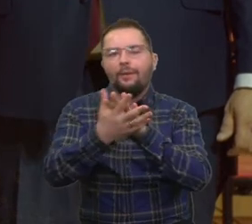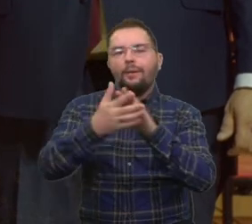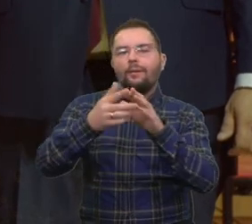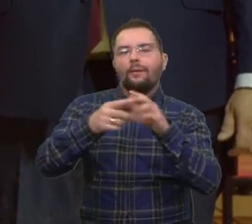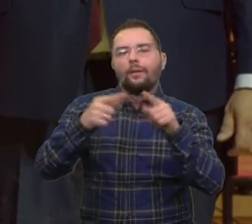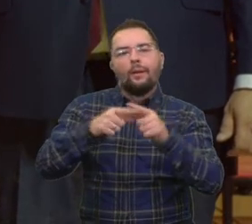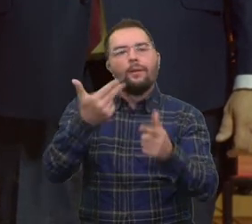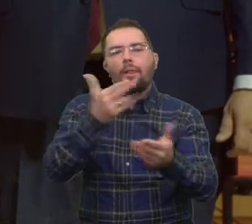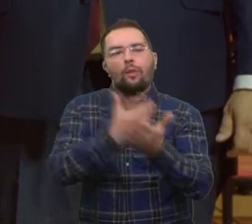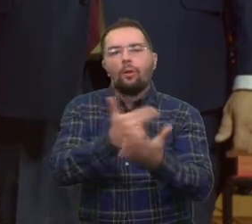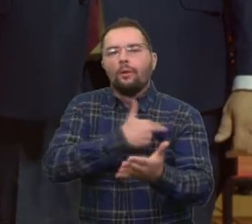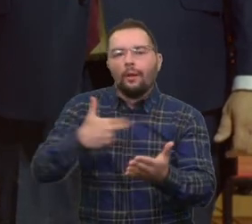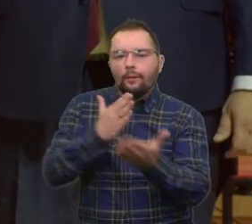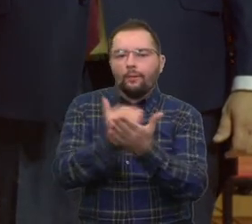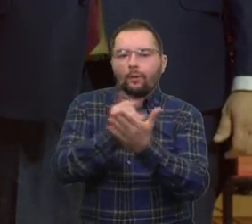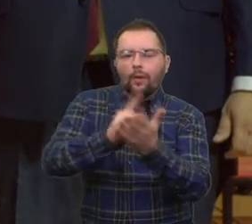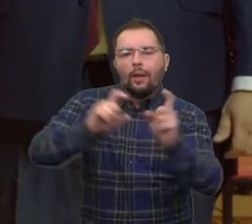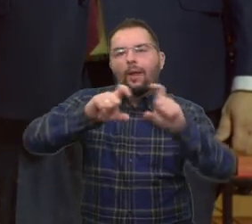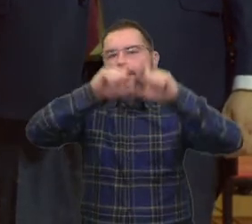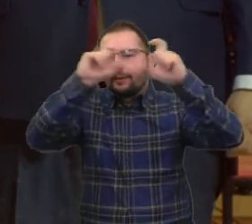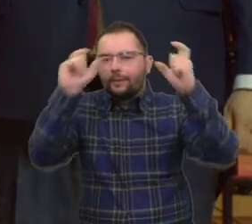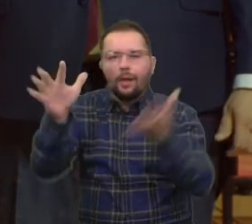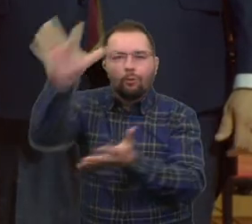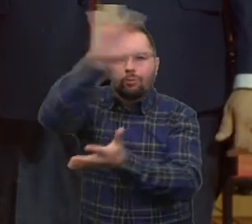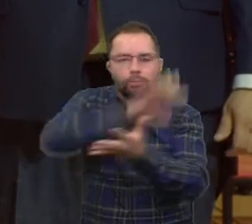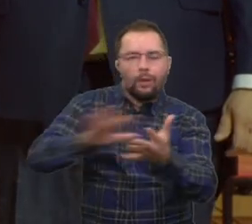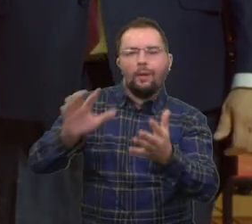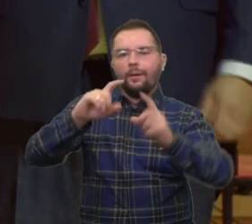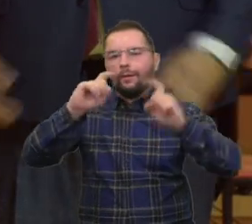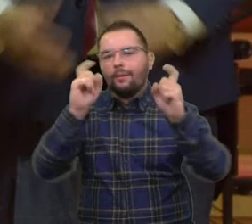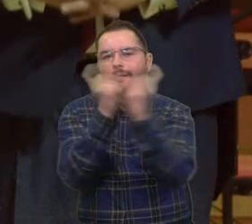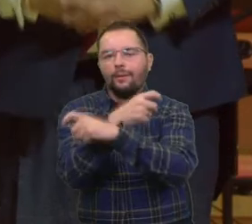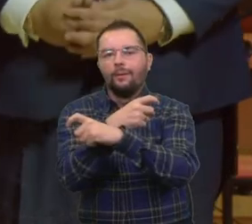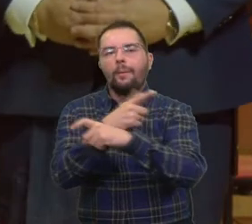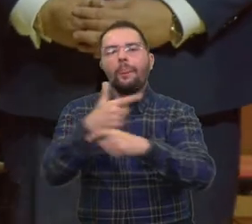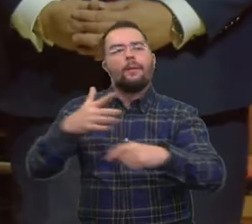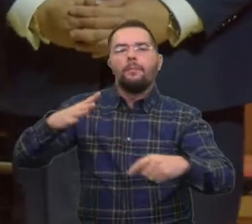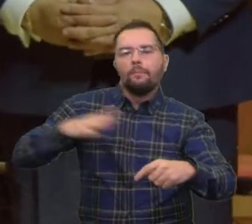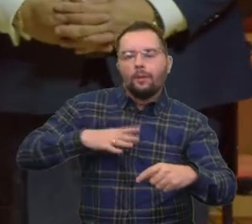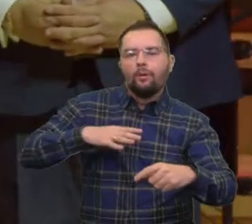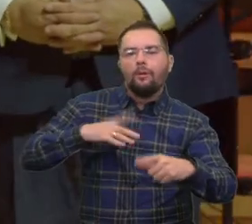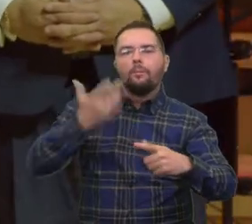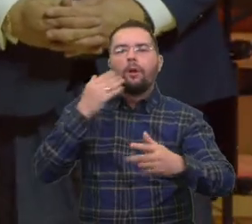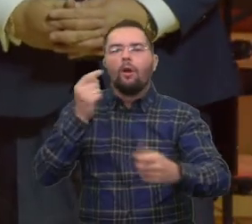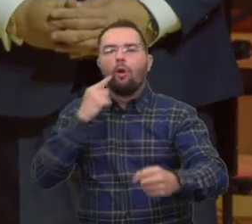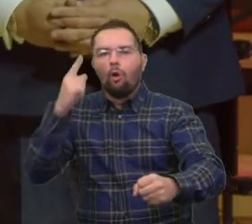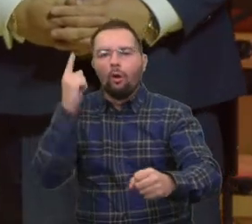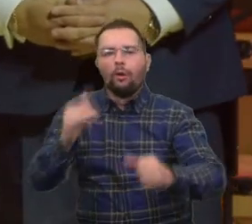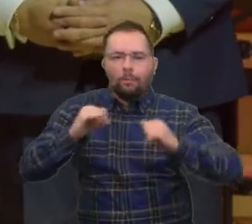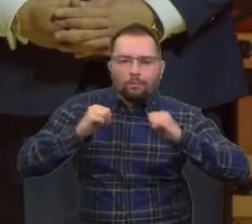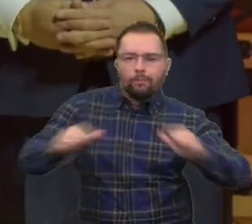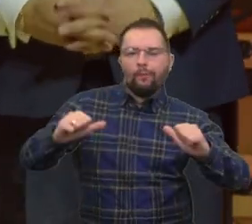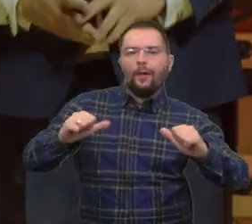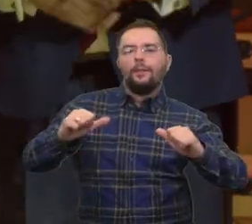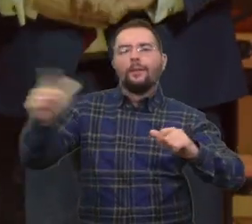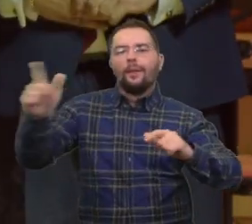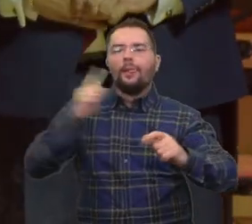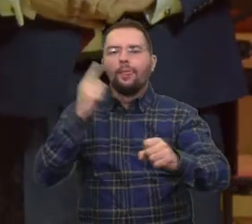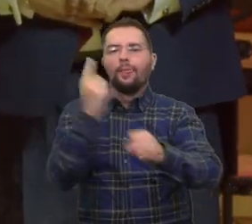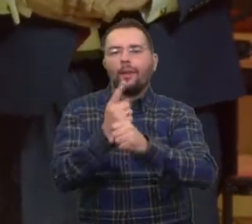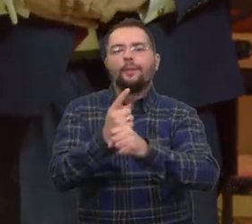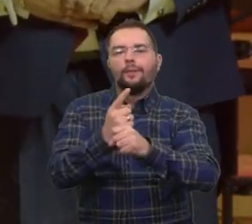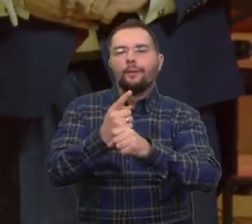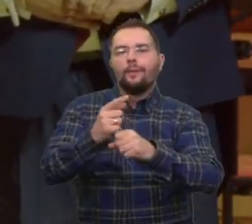tylko w naszym województwie, ale również w całym kraju. Tych przemian by oczywiście nie było, gdyby nie odważne decyzje pana premiera Jerzego Buzka i